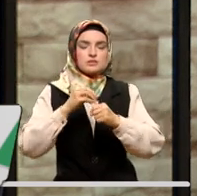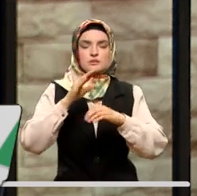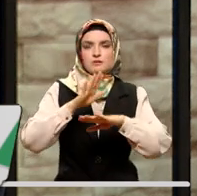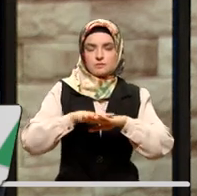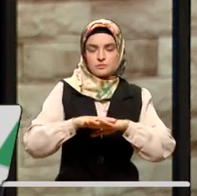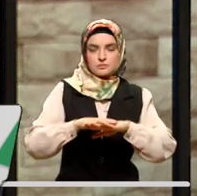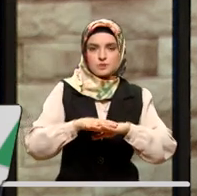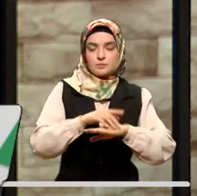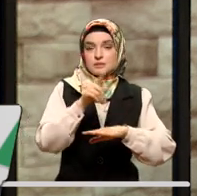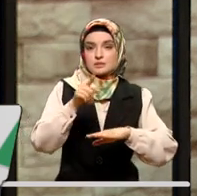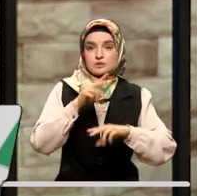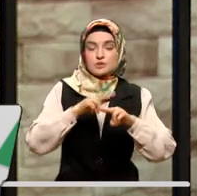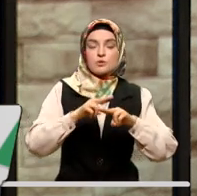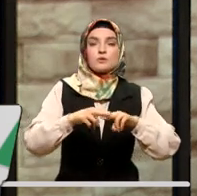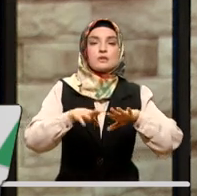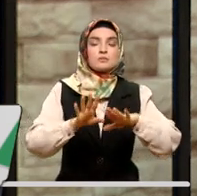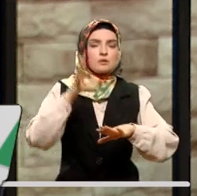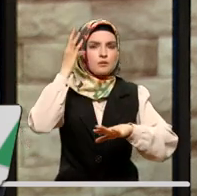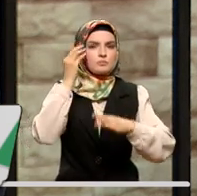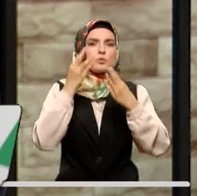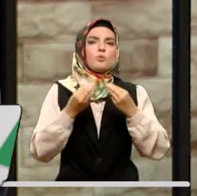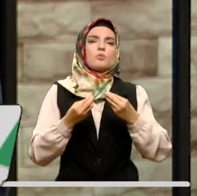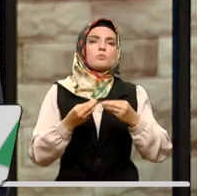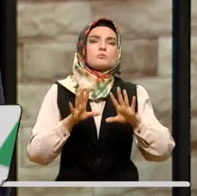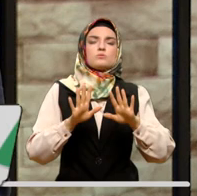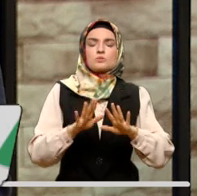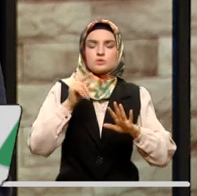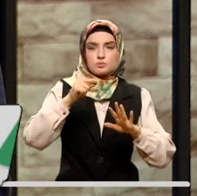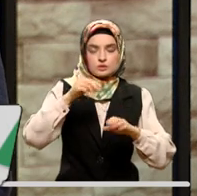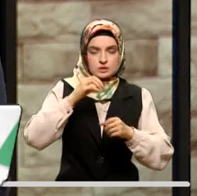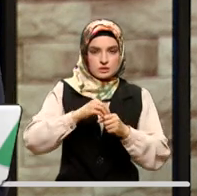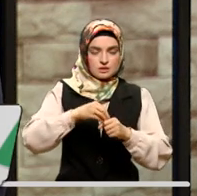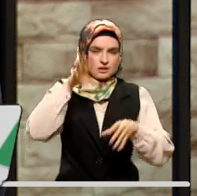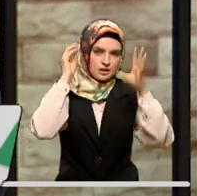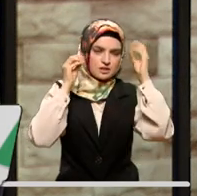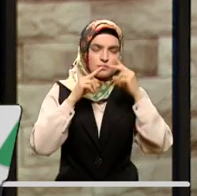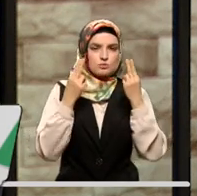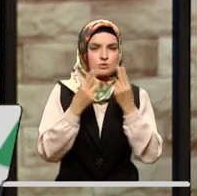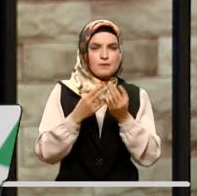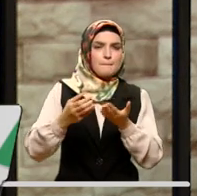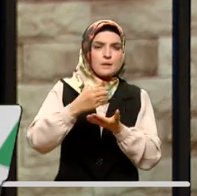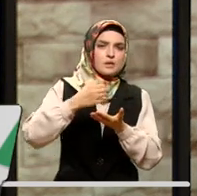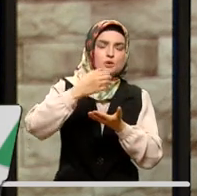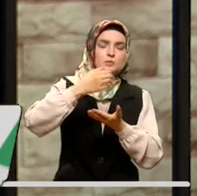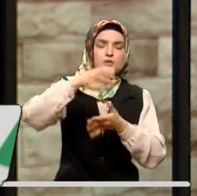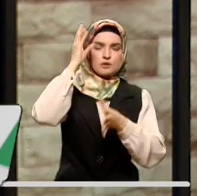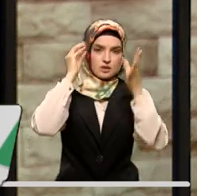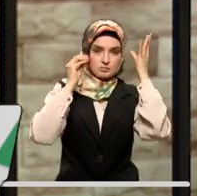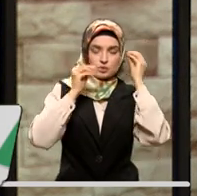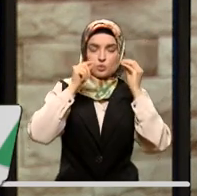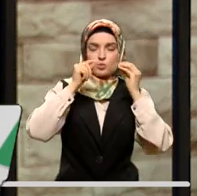siz öğretmeden anlamlandırma veremezsiniz. Hı. Onun için çocuk ezber dünyasında bir şeyleri biriktiriyor, ezberliyor. Hı hı.